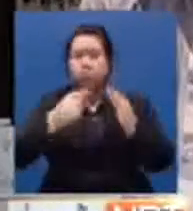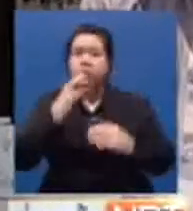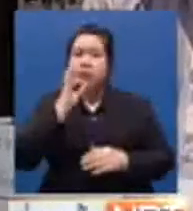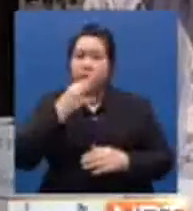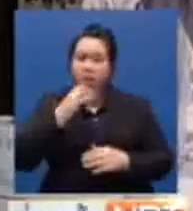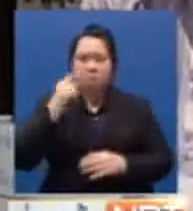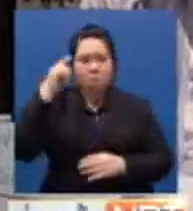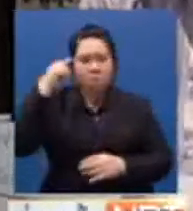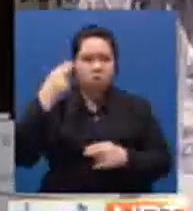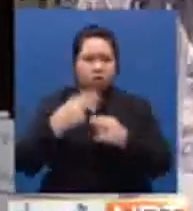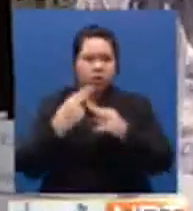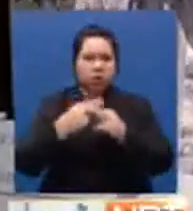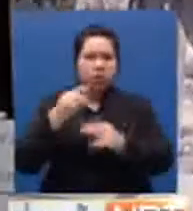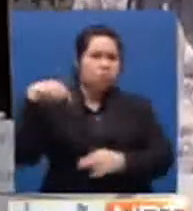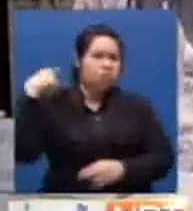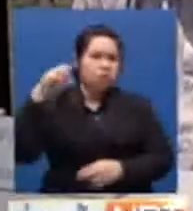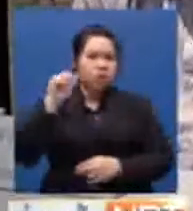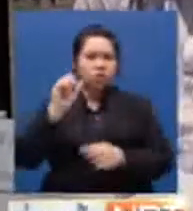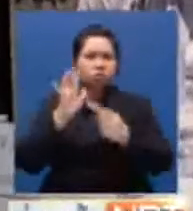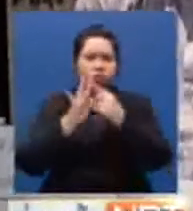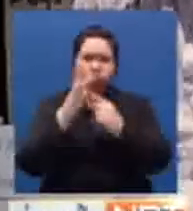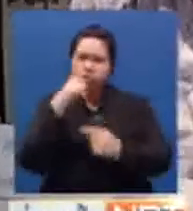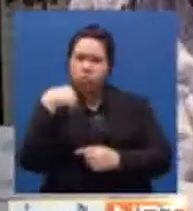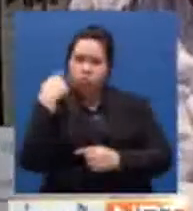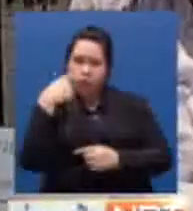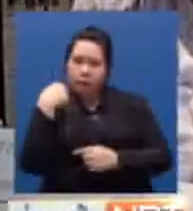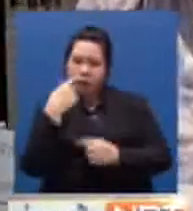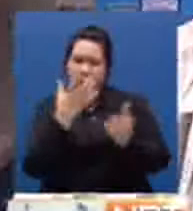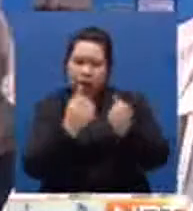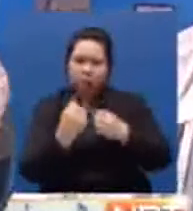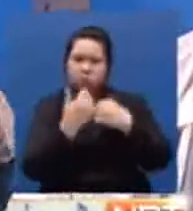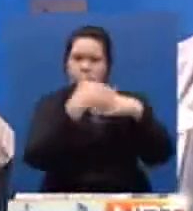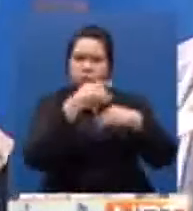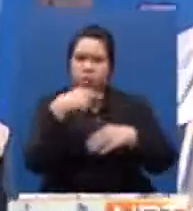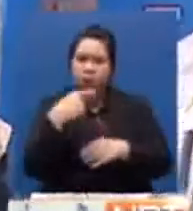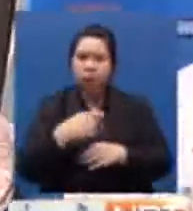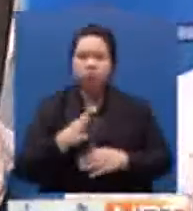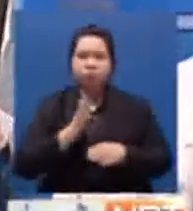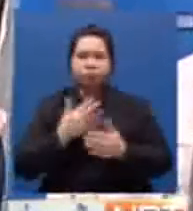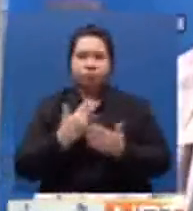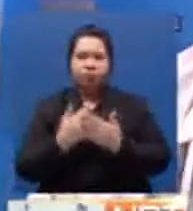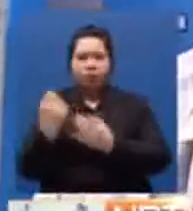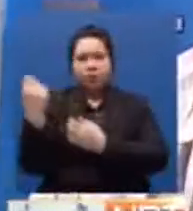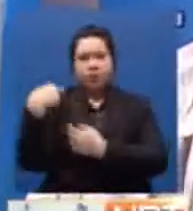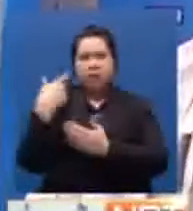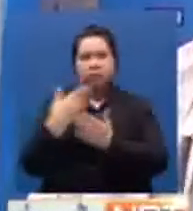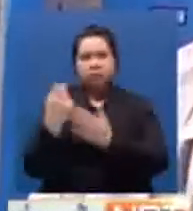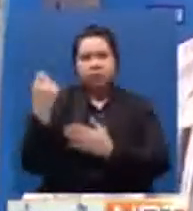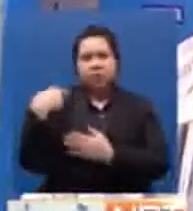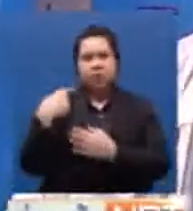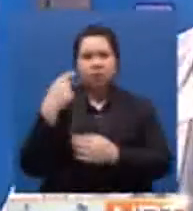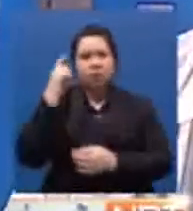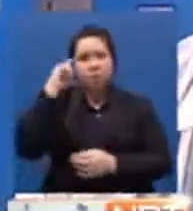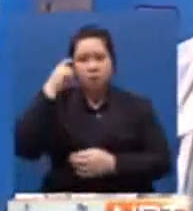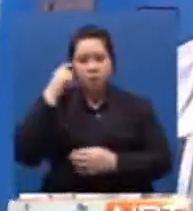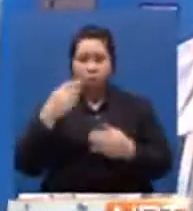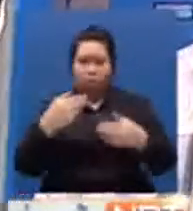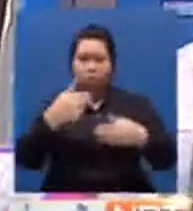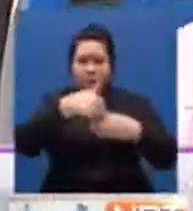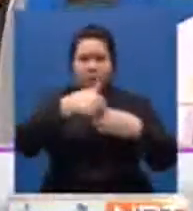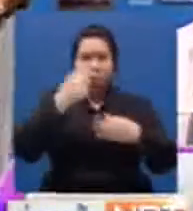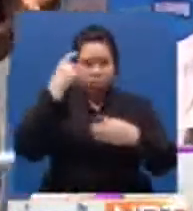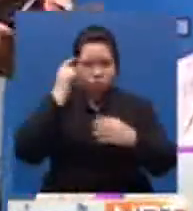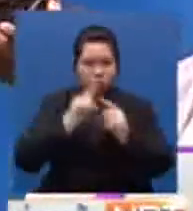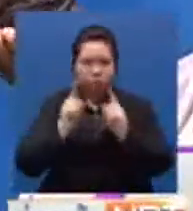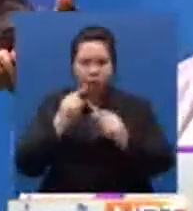คือใครและเรือที่จะมารับสินค้าต่อเป็นใคร ให้มารับจ้างขนแต่ก็ไม่รู้ว่าเป็นรู้ว่าเป็นน้ำมันแต่ไม่รู้ว่าเป็นน้ำมัน